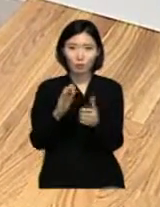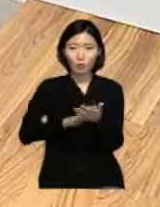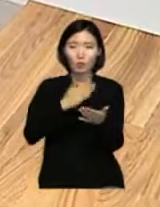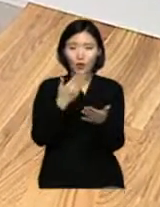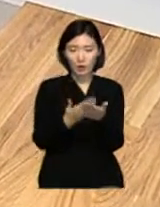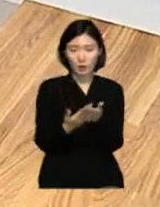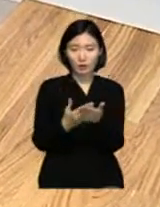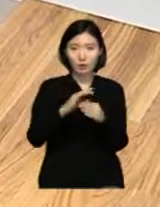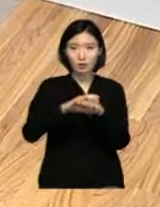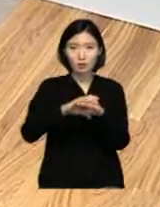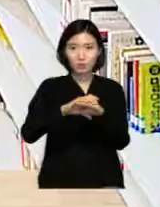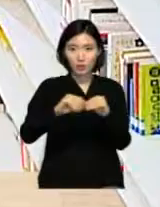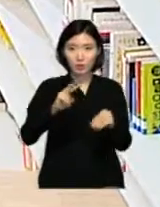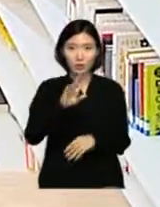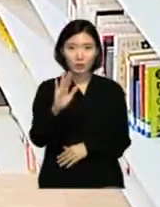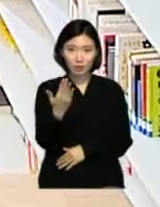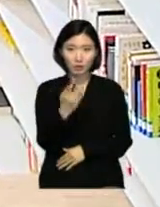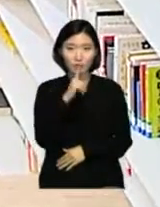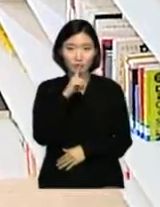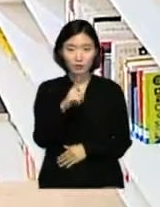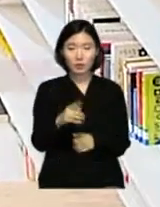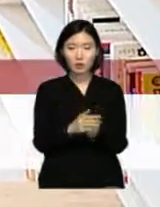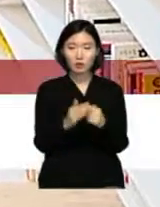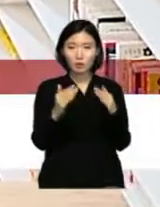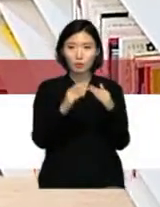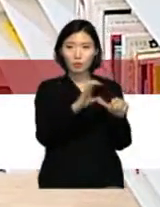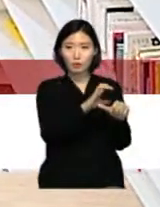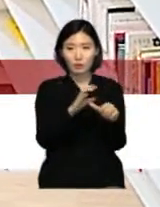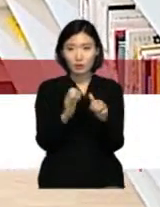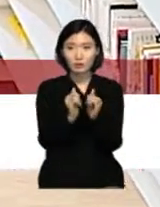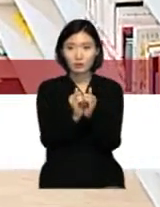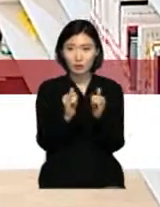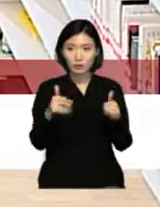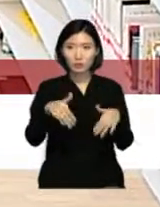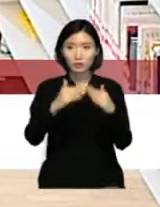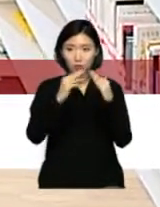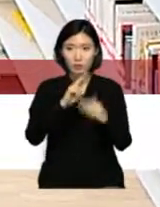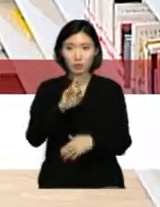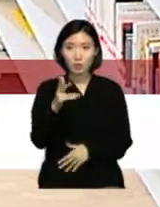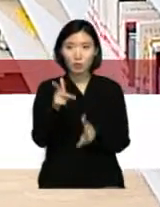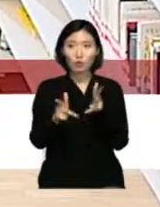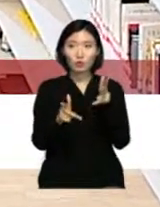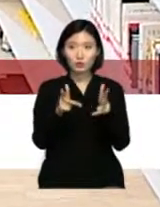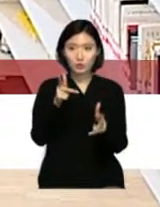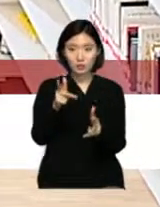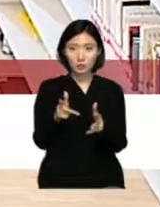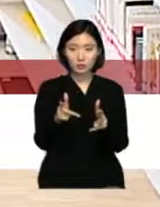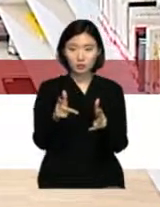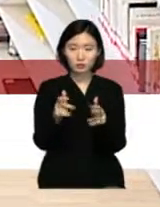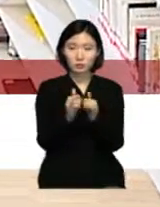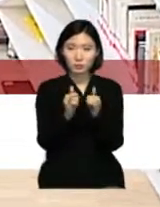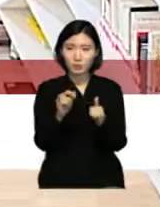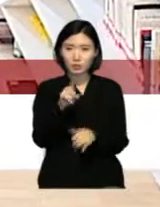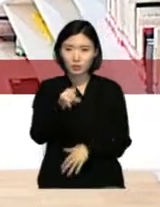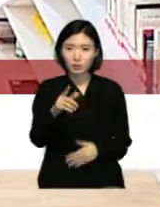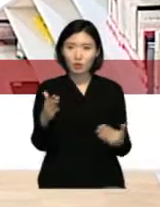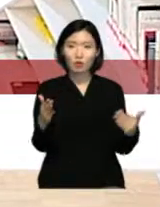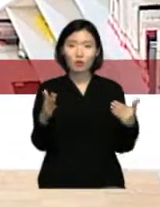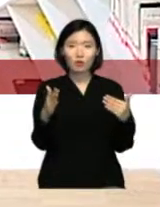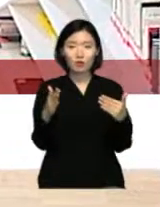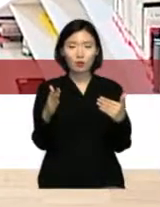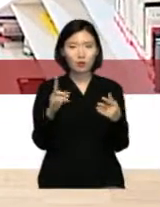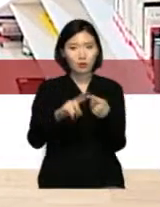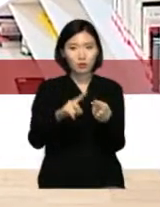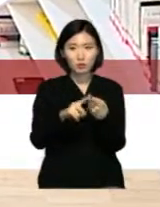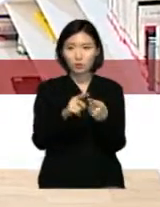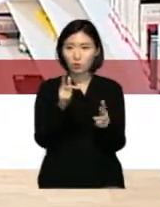조치해야 한다는 입장입니다. 건물을 사용하시는 분들이 설치를 해야지 공사하시는 분들이 그런 것까지